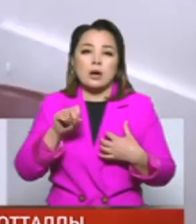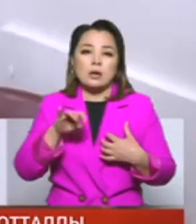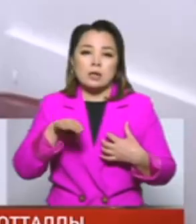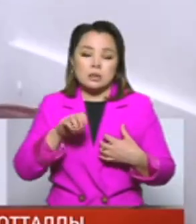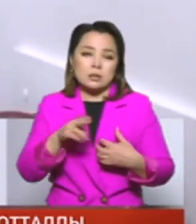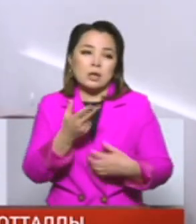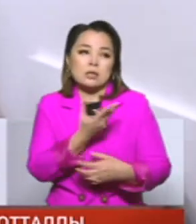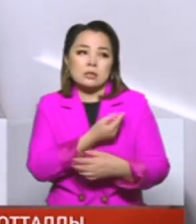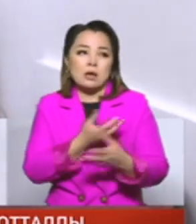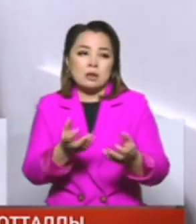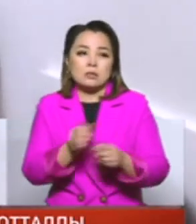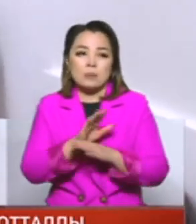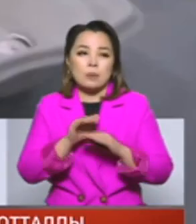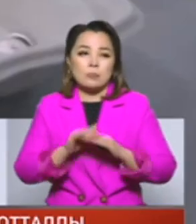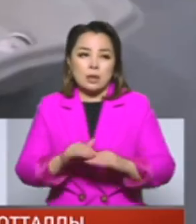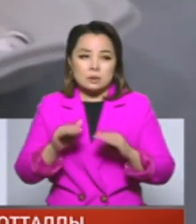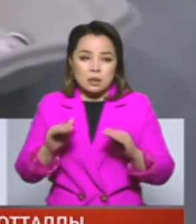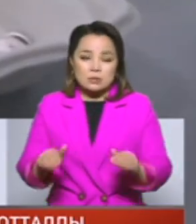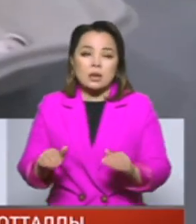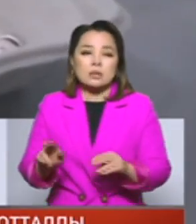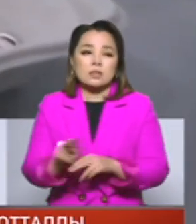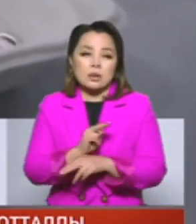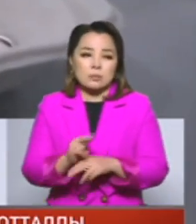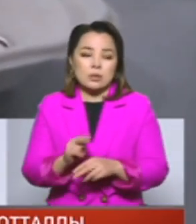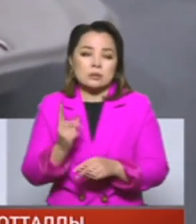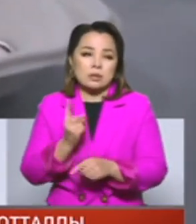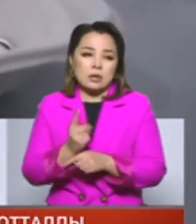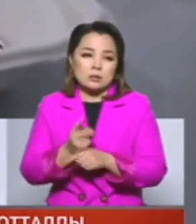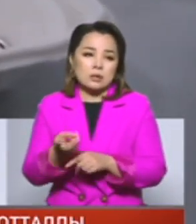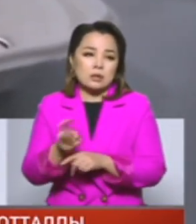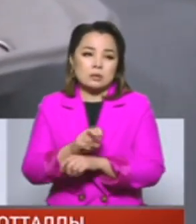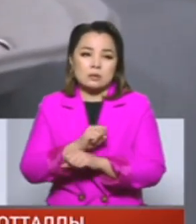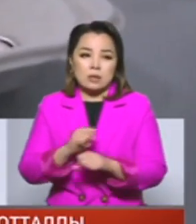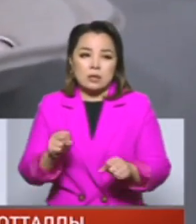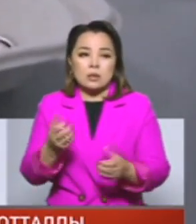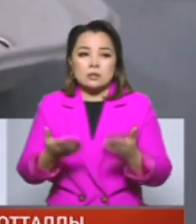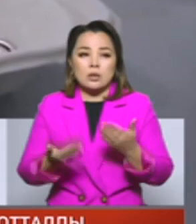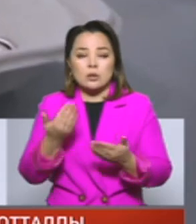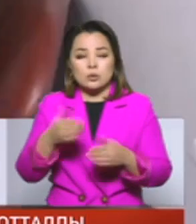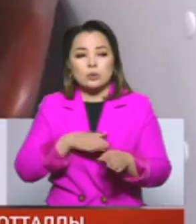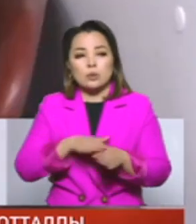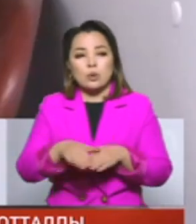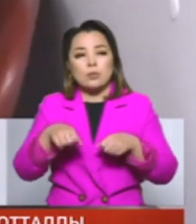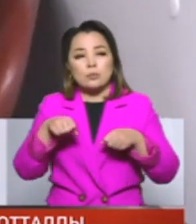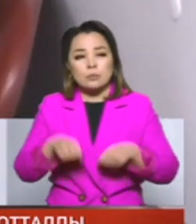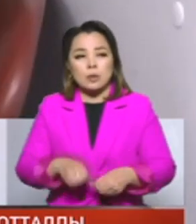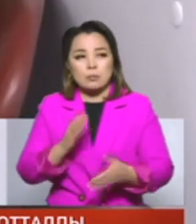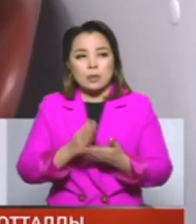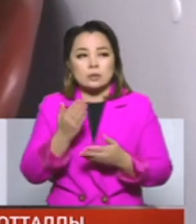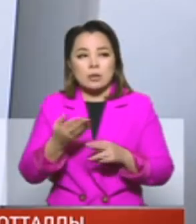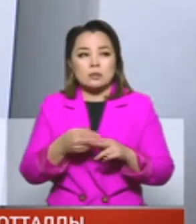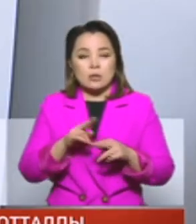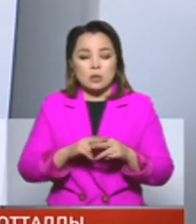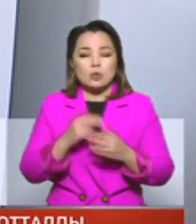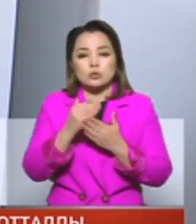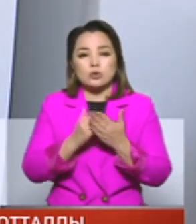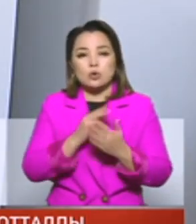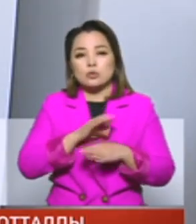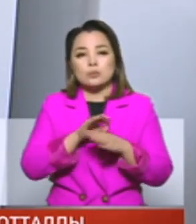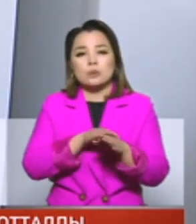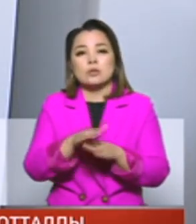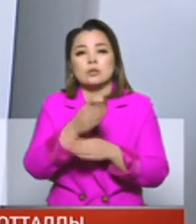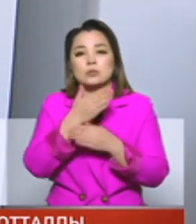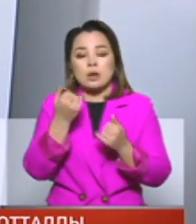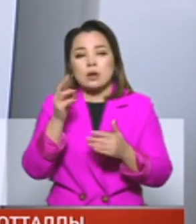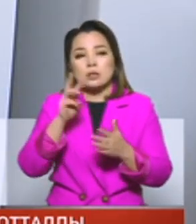қарсы вакцина екпеген балақайды тәрбиешілер кіргізбеу керек. Бұлай етуге олардың толық құқығы бар. Ал бұл жүйемен жұмыс